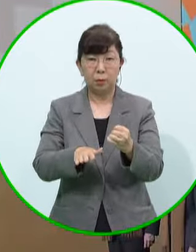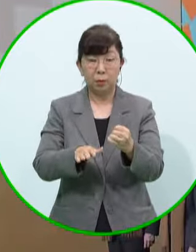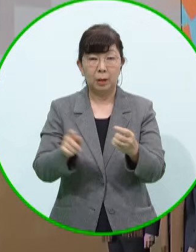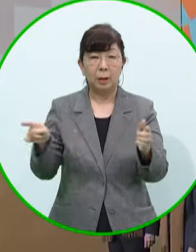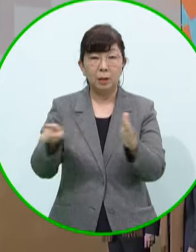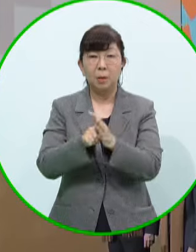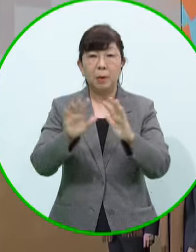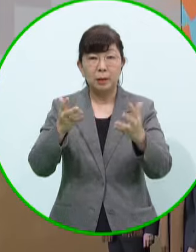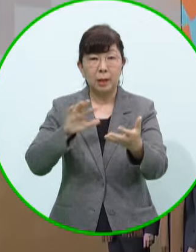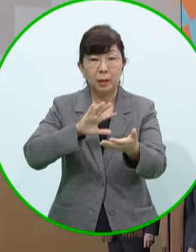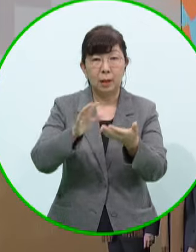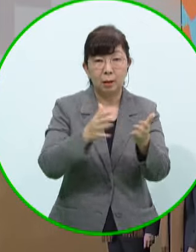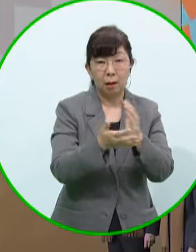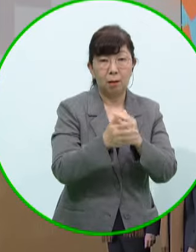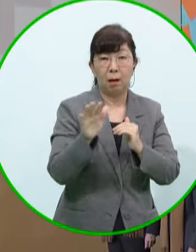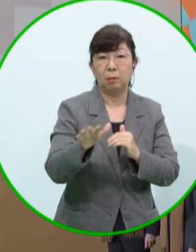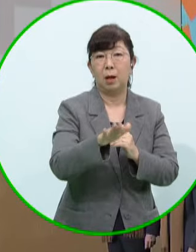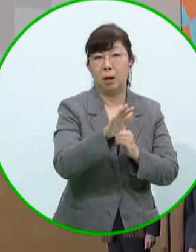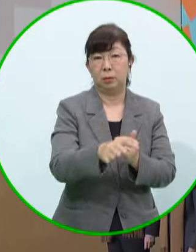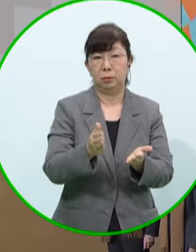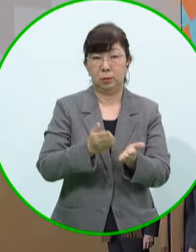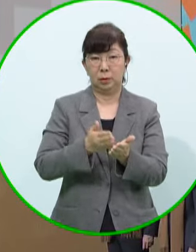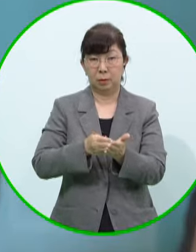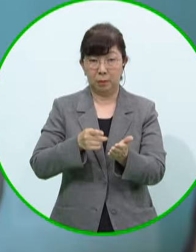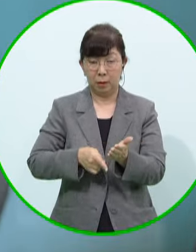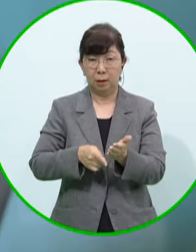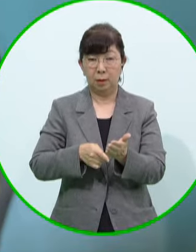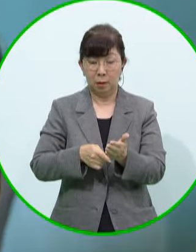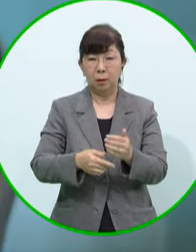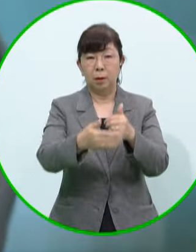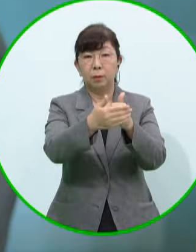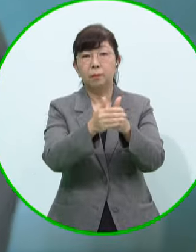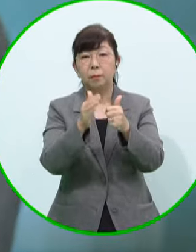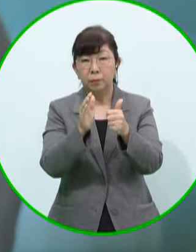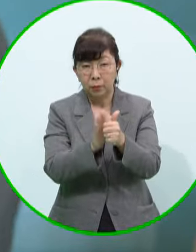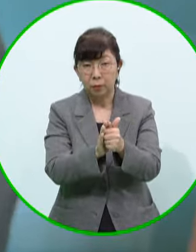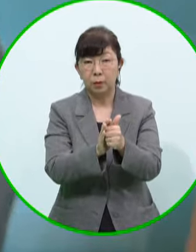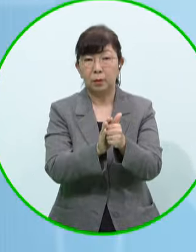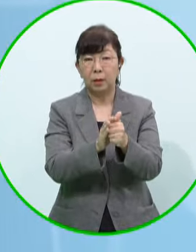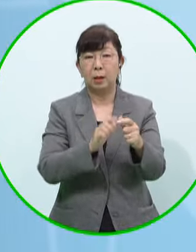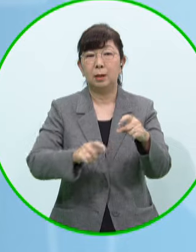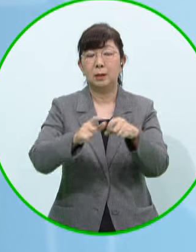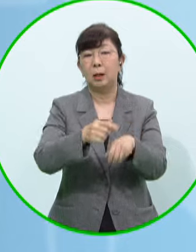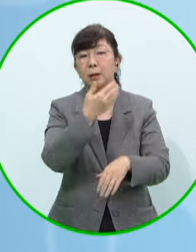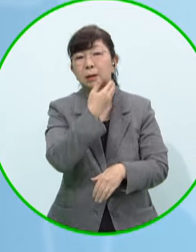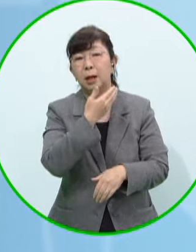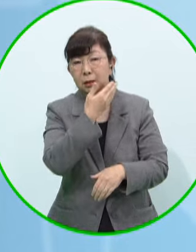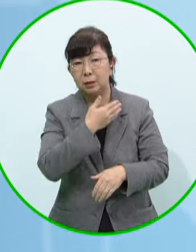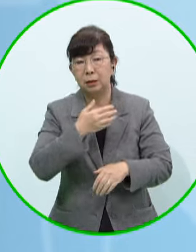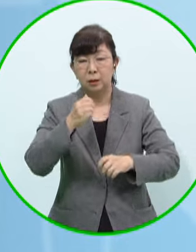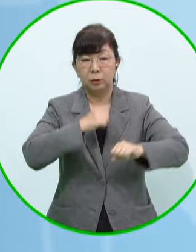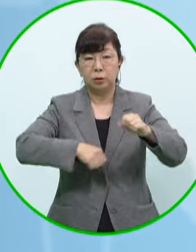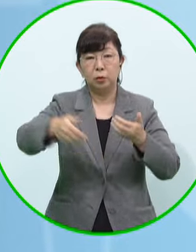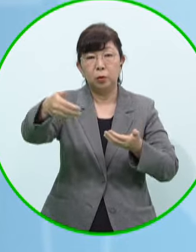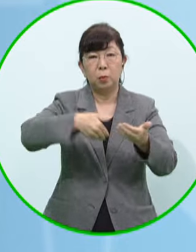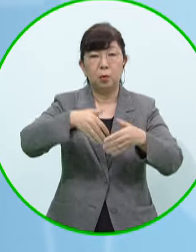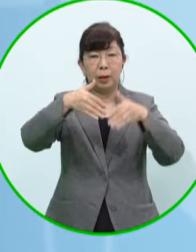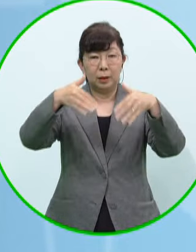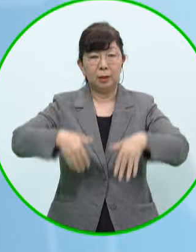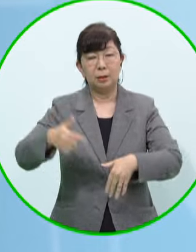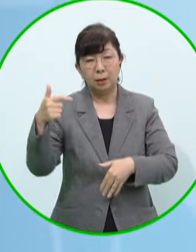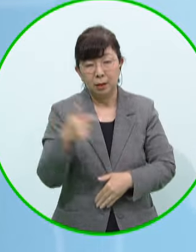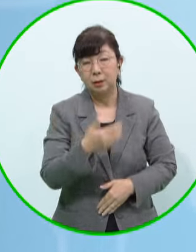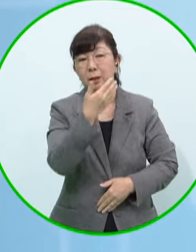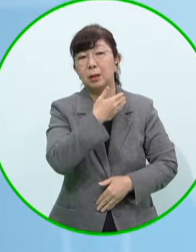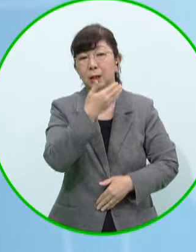な変化が的な他国協力が一と重要だなどと自由貿易体制の維持の